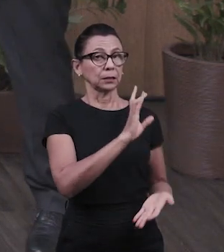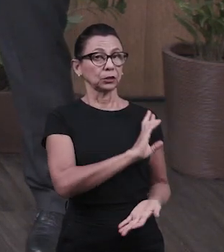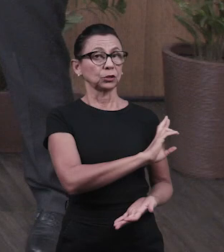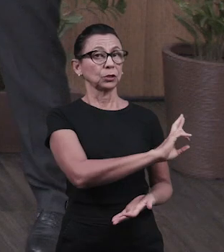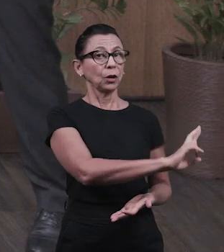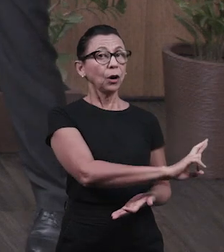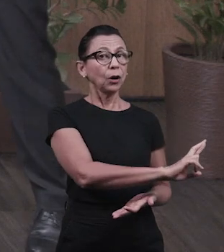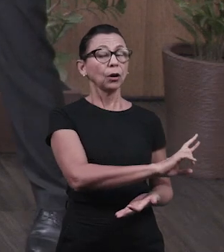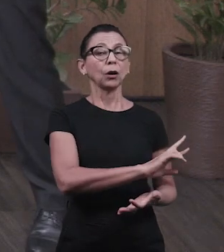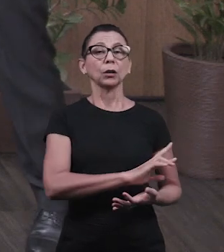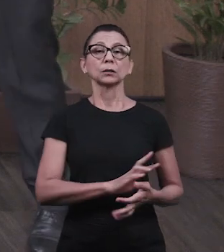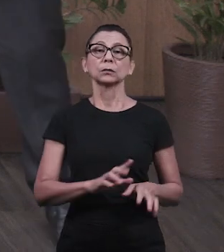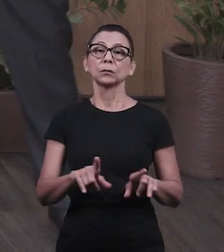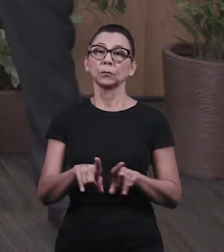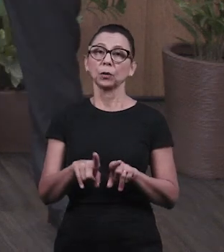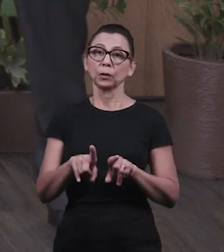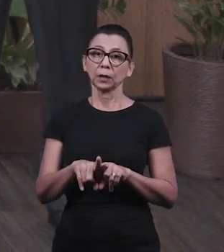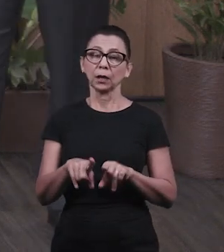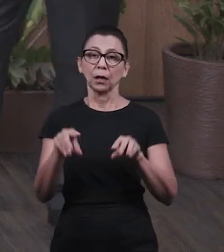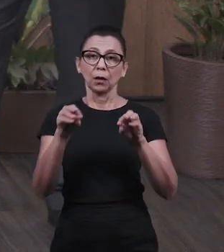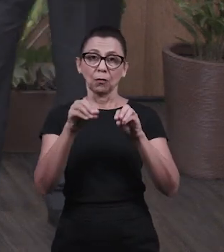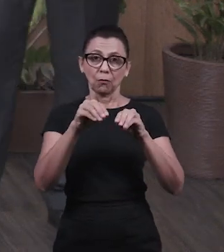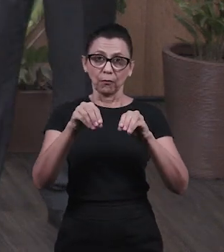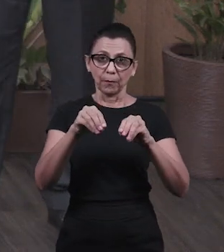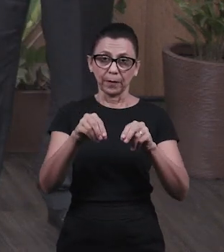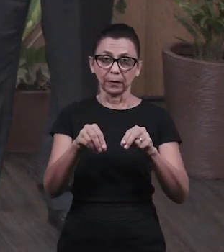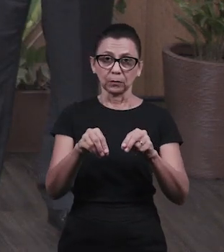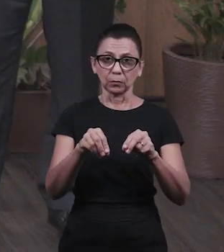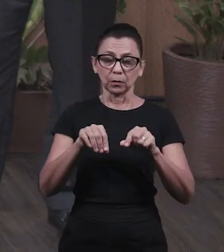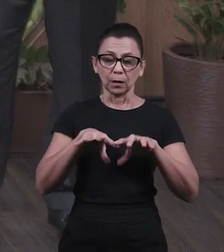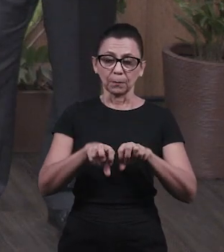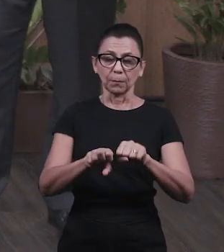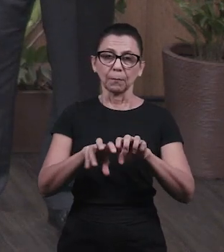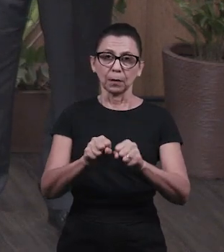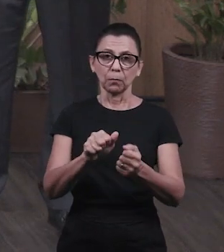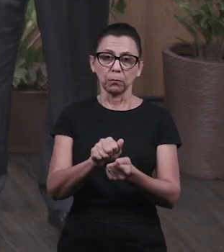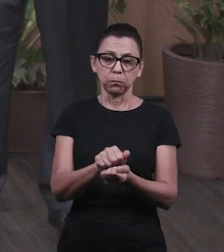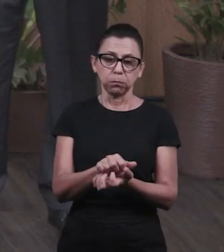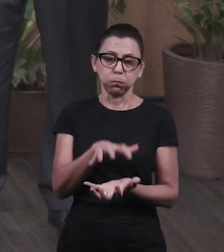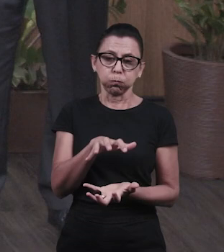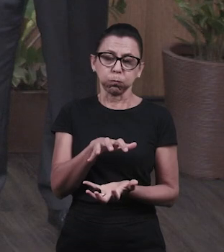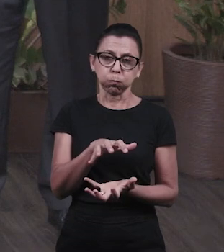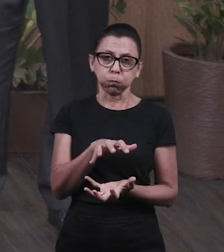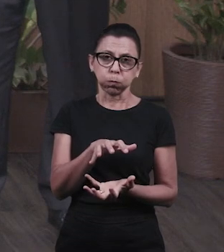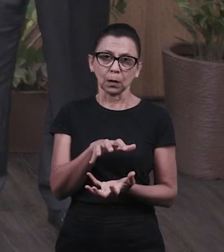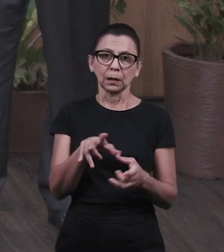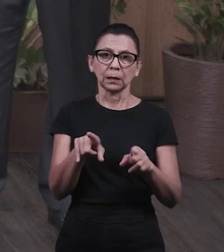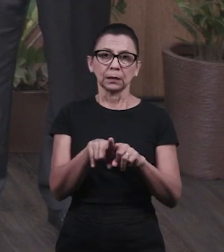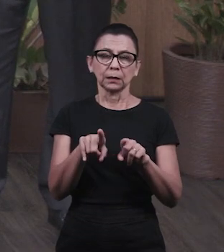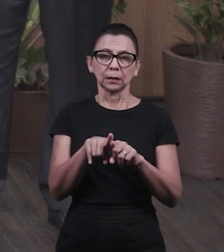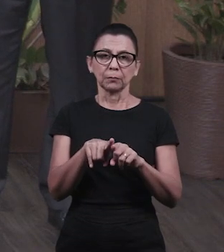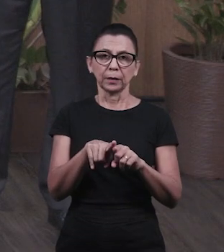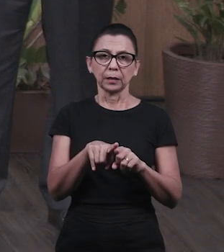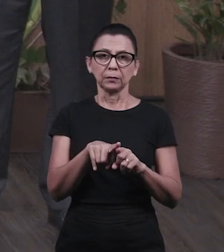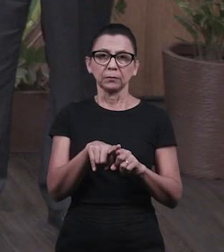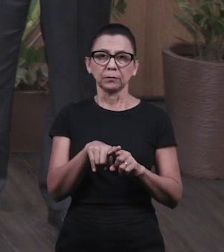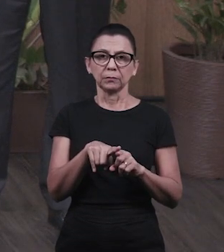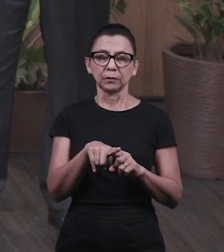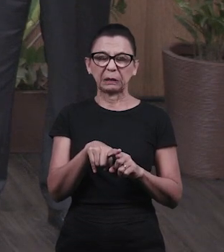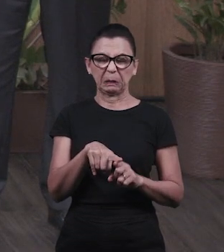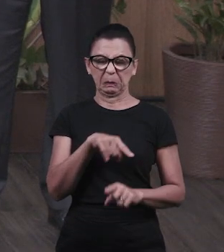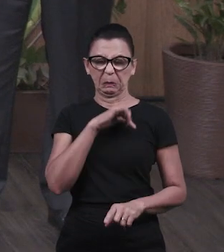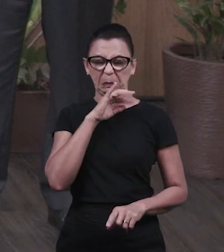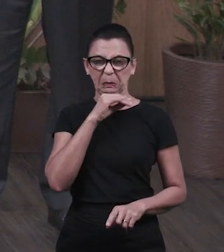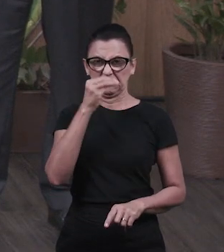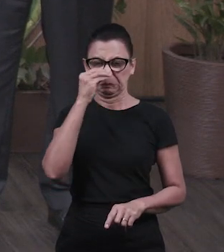и испортит тесто. И есть другие рекомендации в Библии, которые показывают нам,